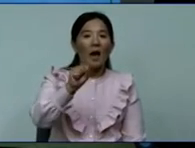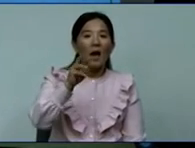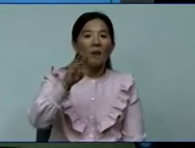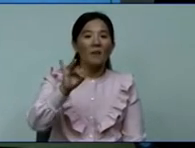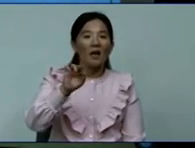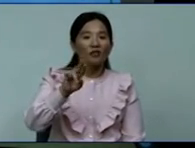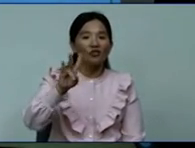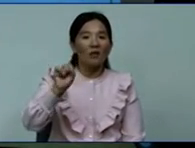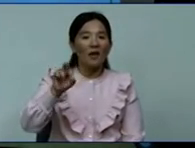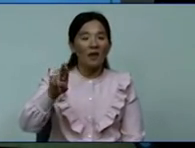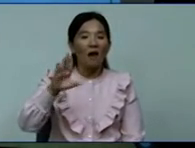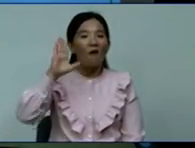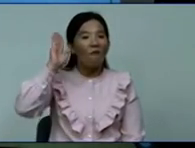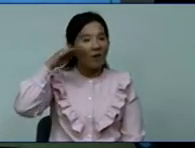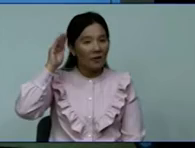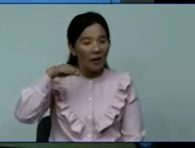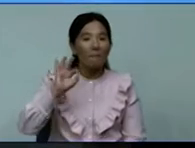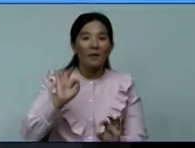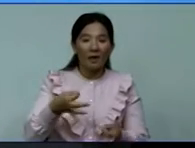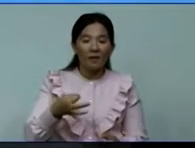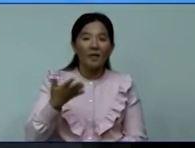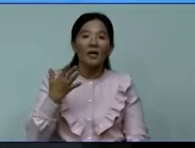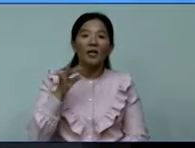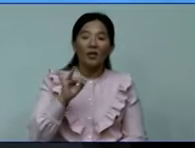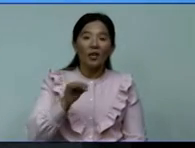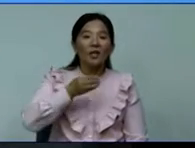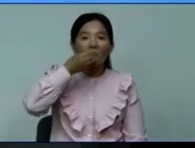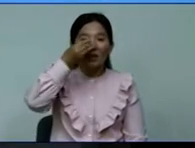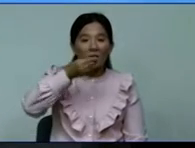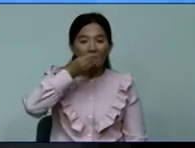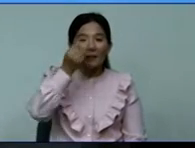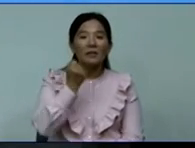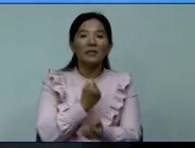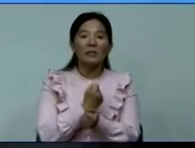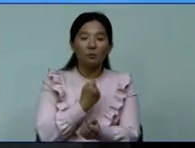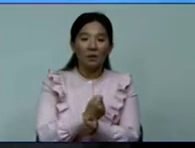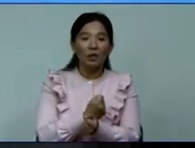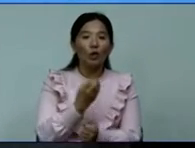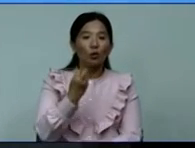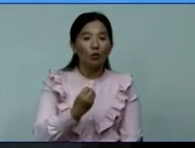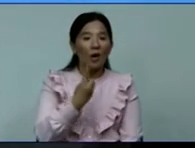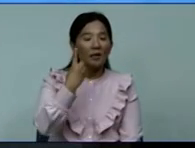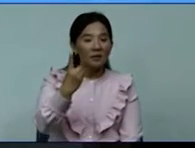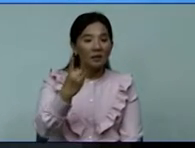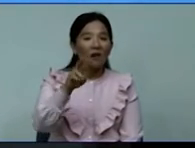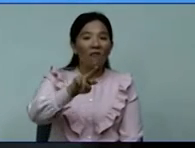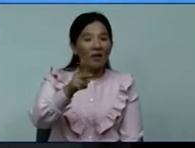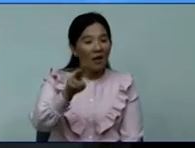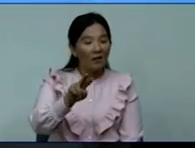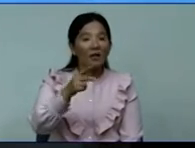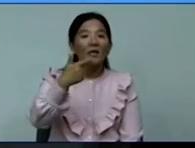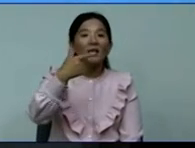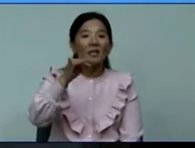Аммиачная вода, правильно. Или нашатырный спирт. Еще один вариант –